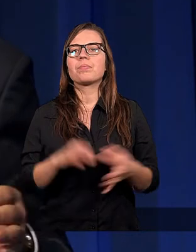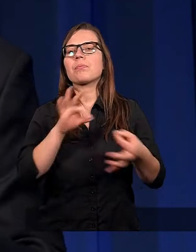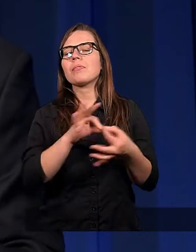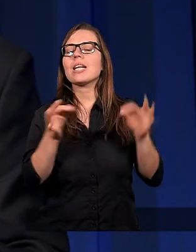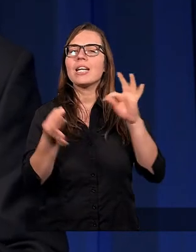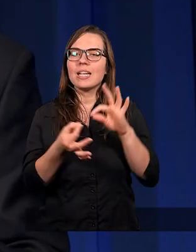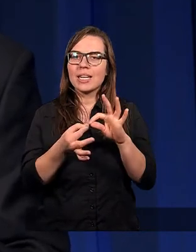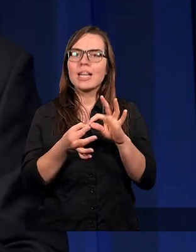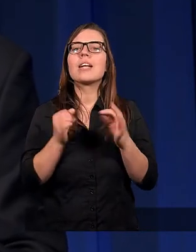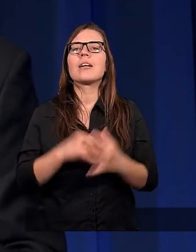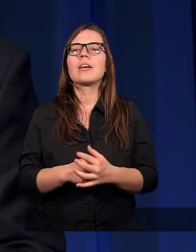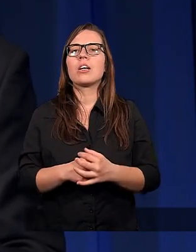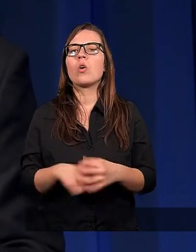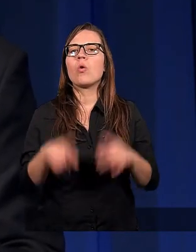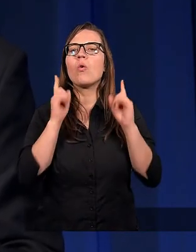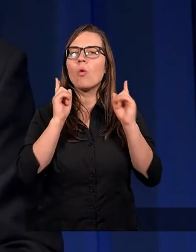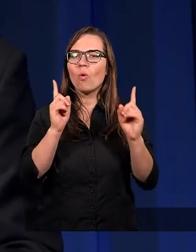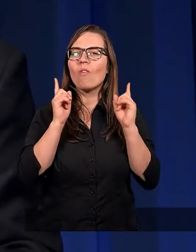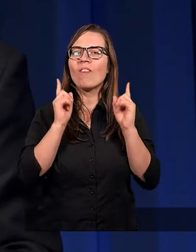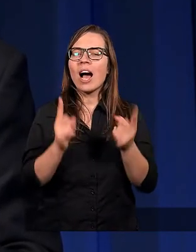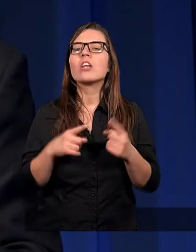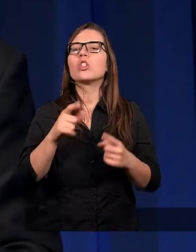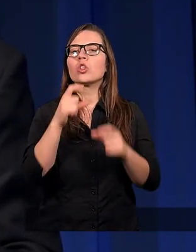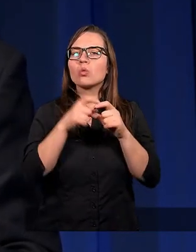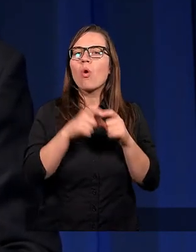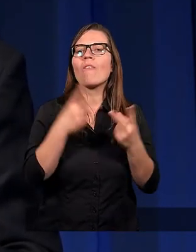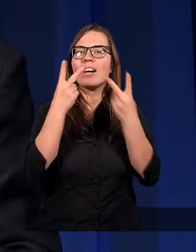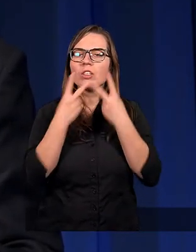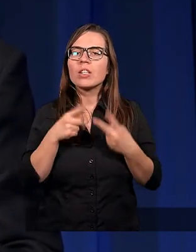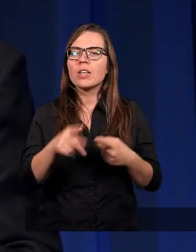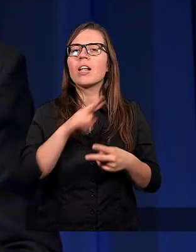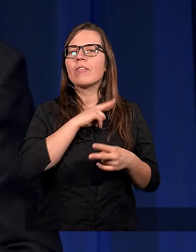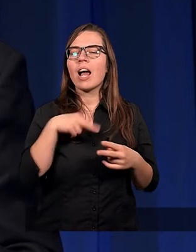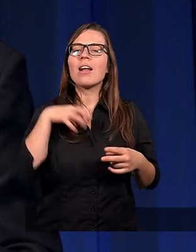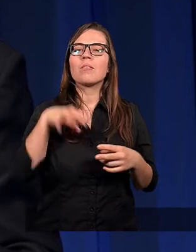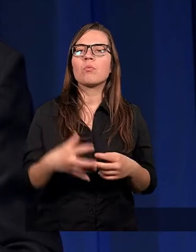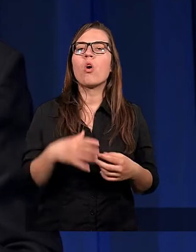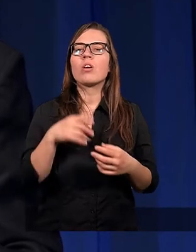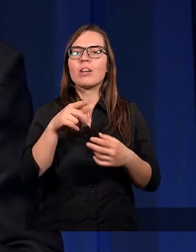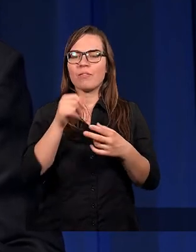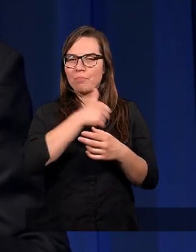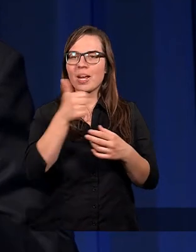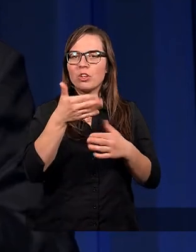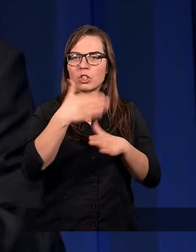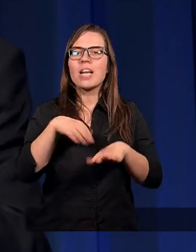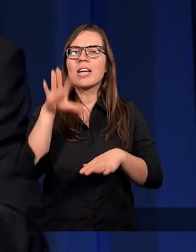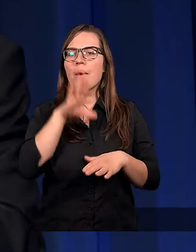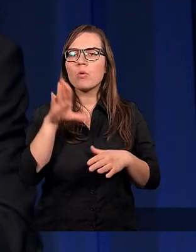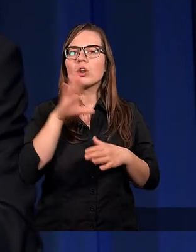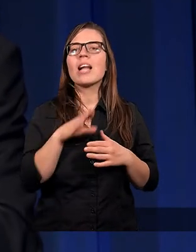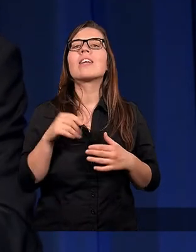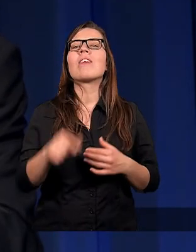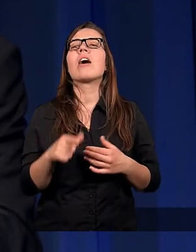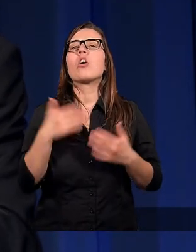Gdy uważnie słuchaliście słowa, które czytał starszy zboru na rozpoczęcie tej części nabożeństwa,